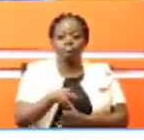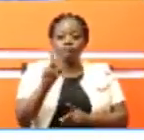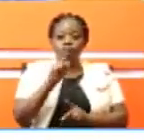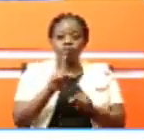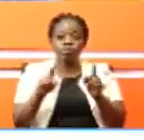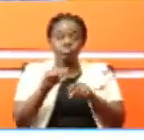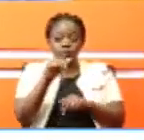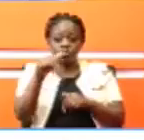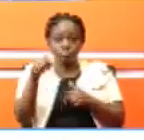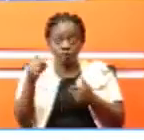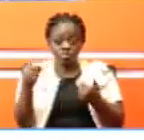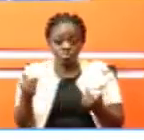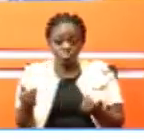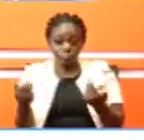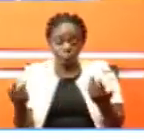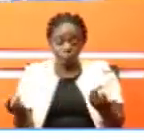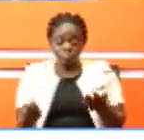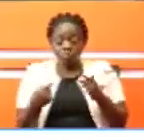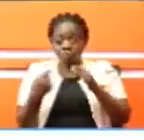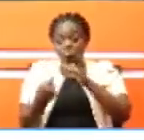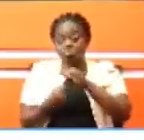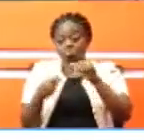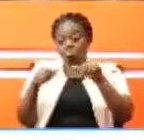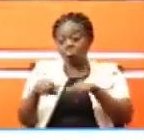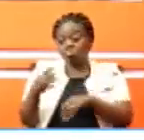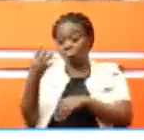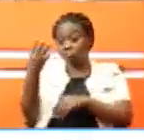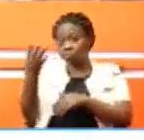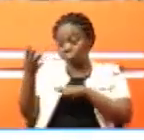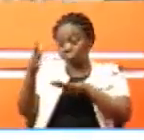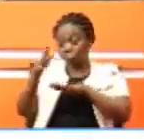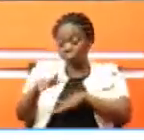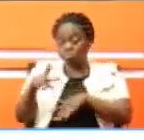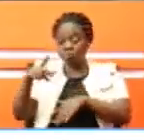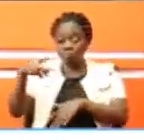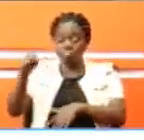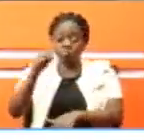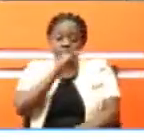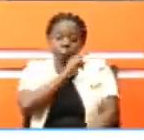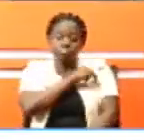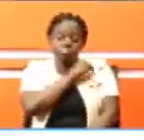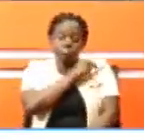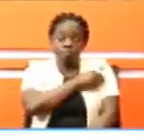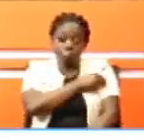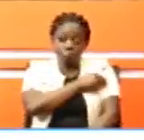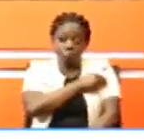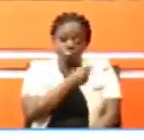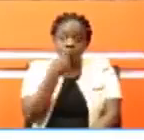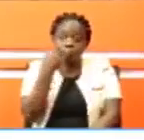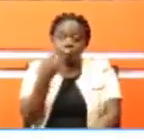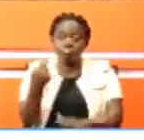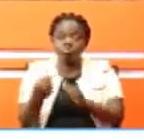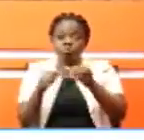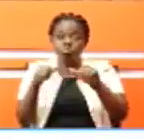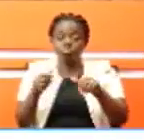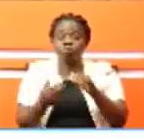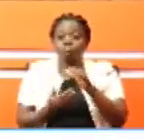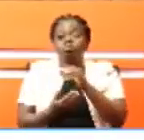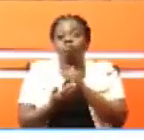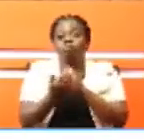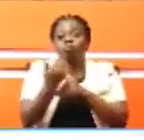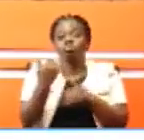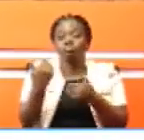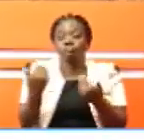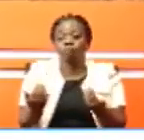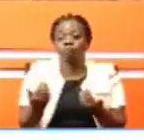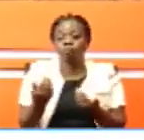Abana babatiddewo ate abana ne basimatuka n'ebisago eby'amaanyi era nga baddusiddwa mu malwaliro okufuna obujjanjabi. Twakedde ku makya ne tusanga